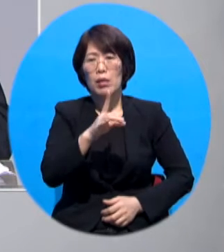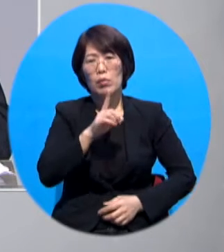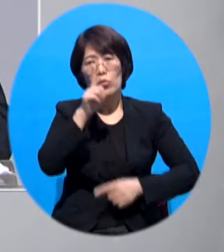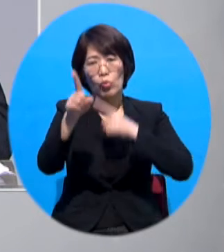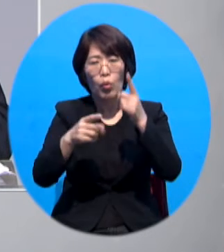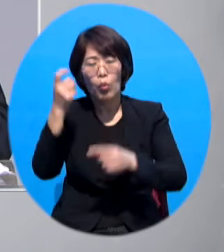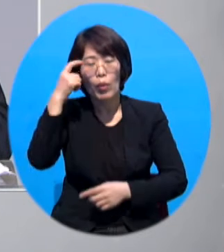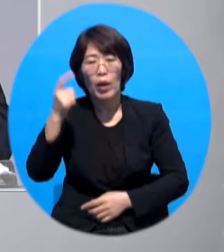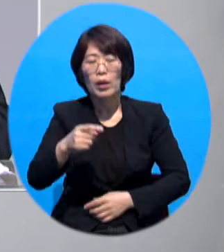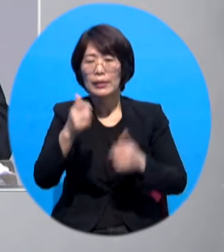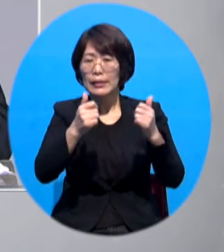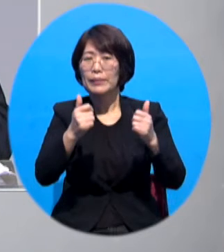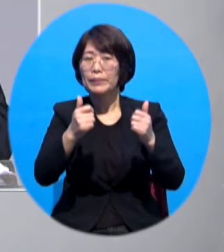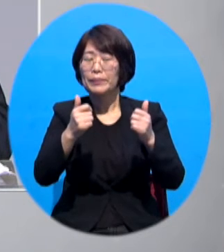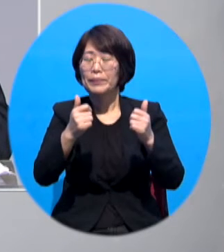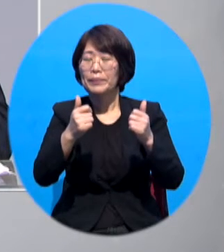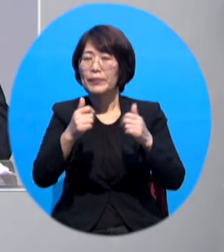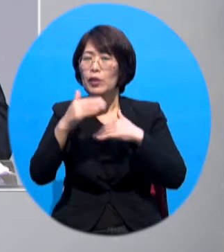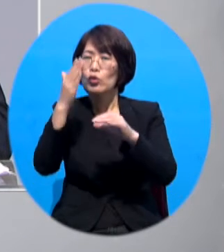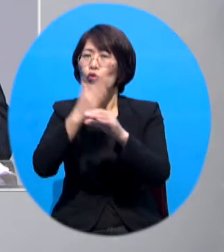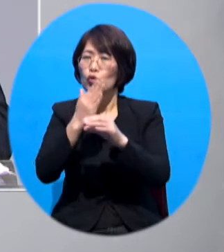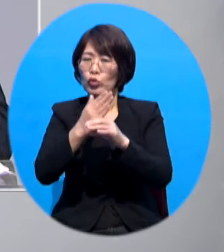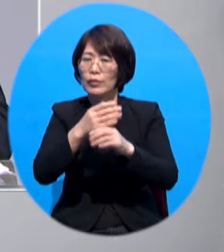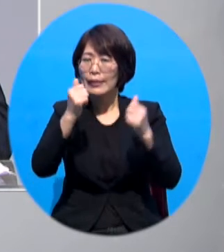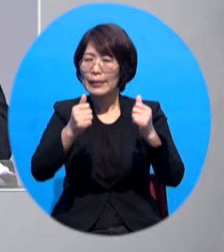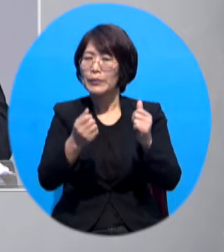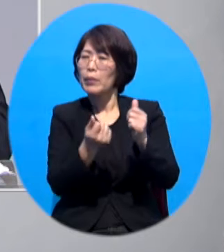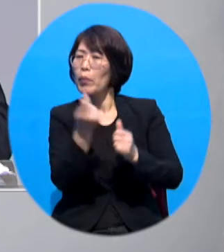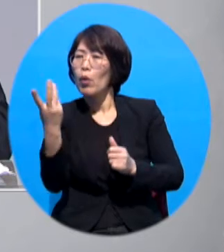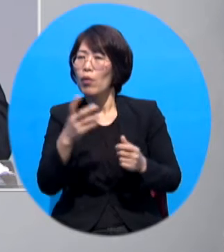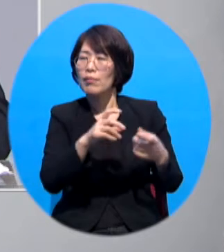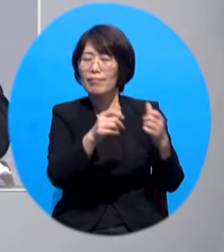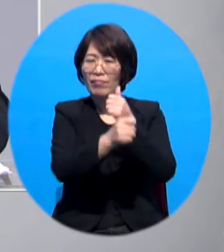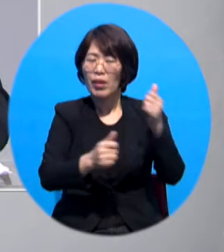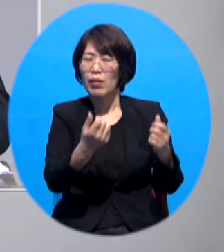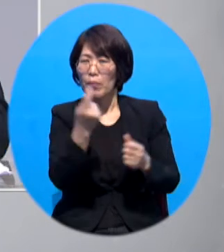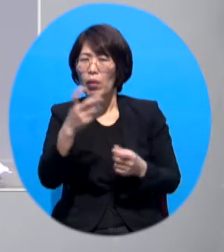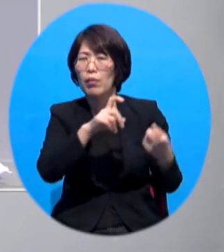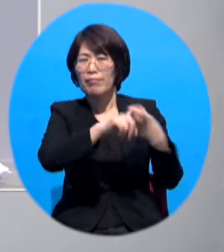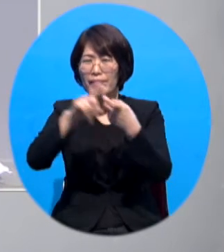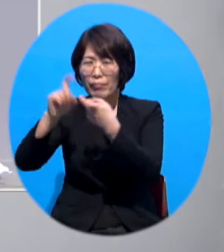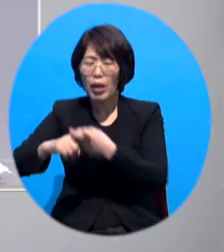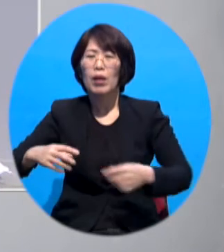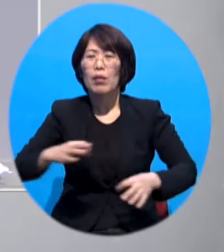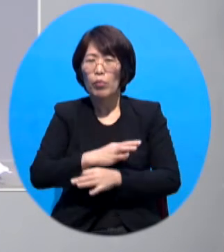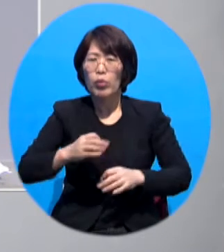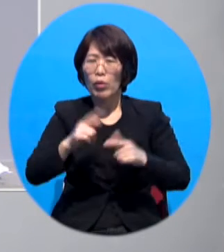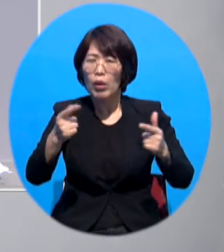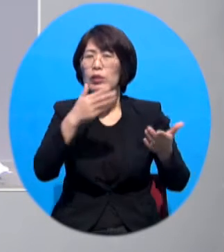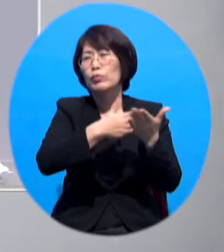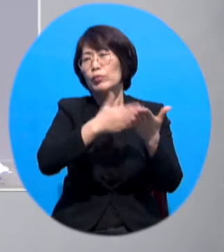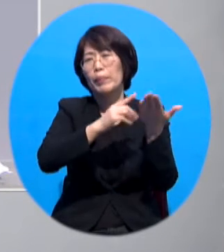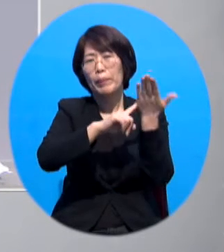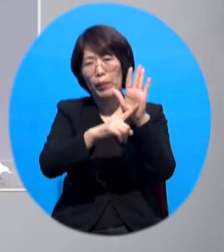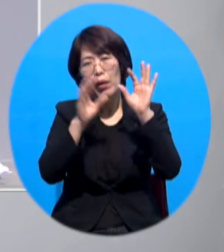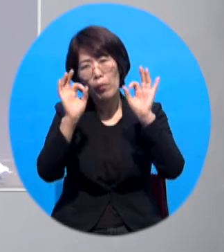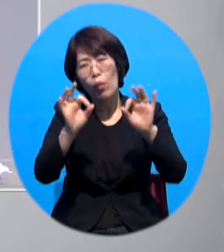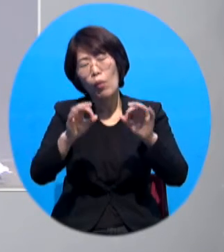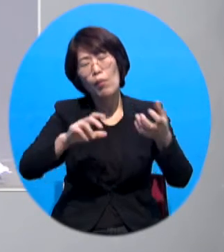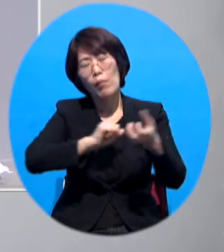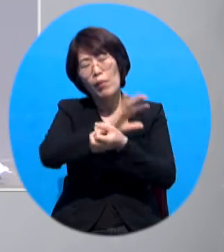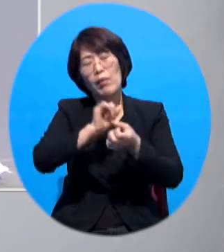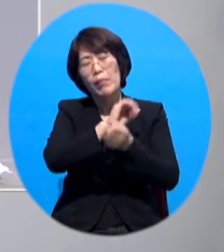그 공모 심사 과정에서 심사위원들과 결탁을 한다더니 각족 부적이 일어났다는 언론 보도로 잡음이